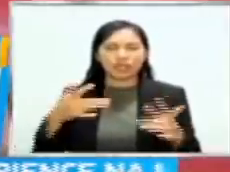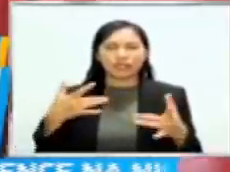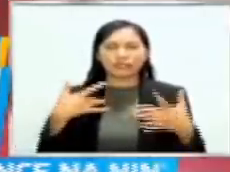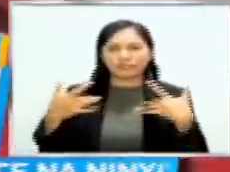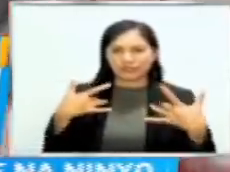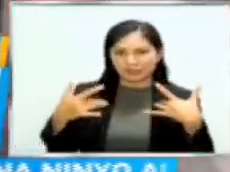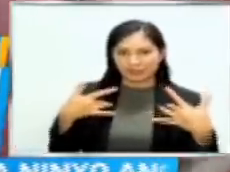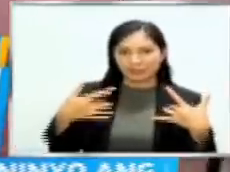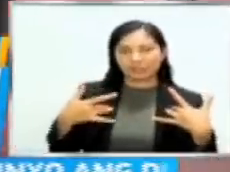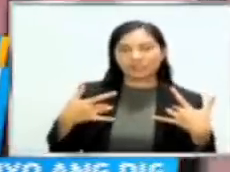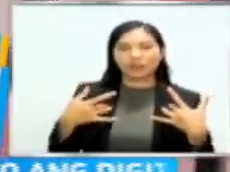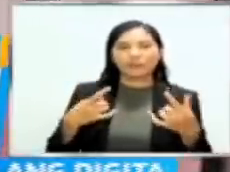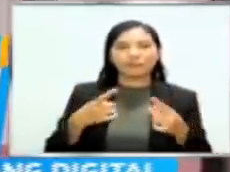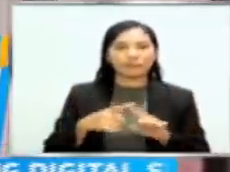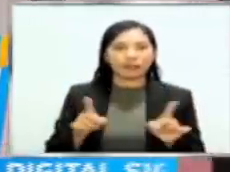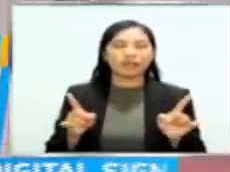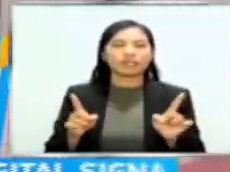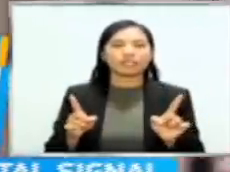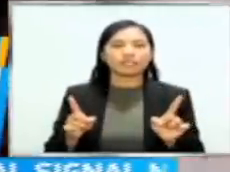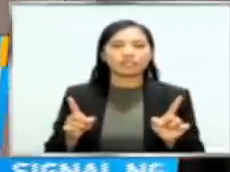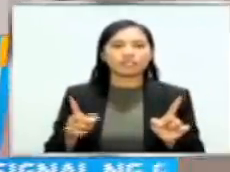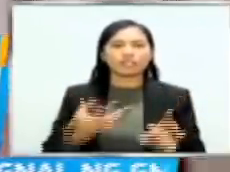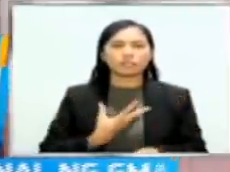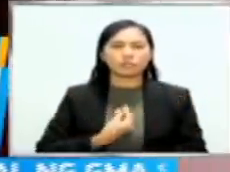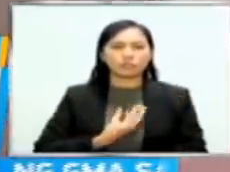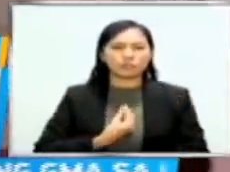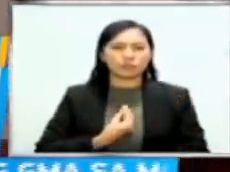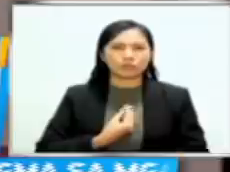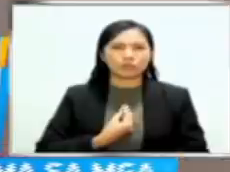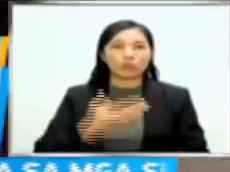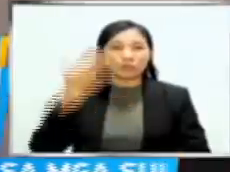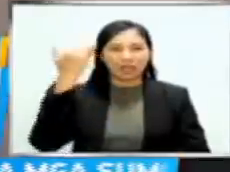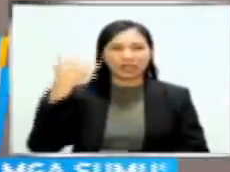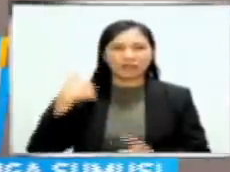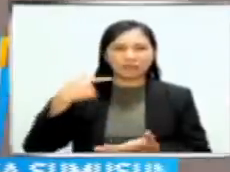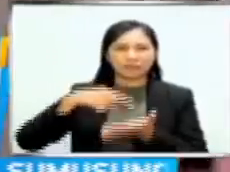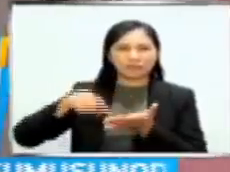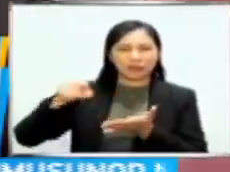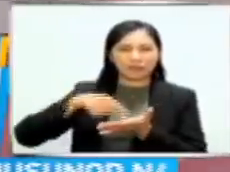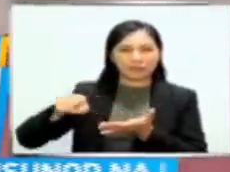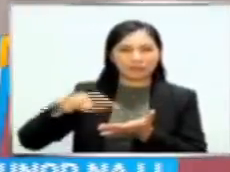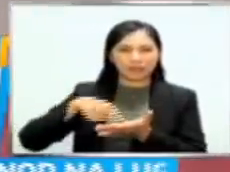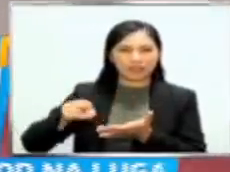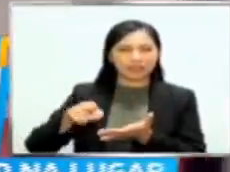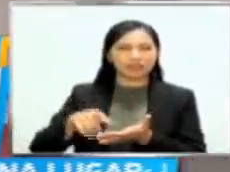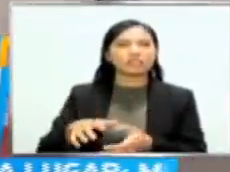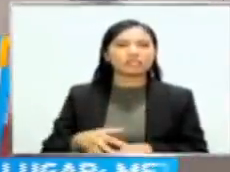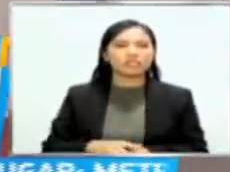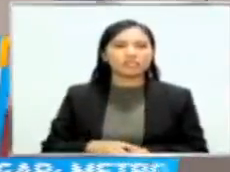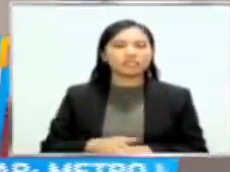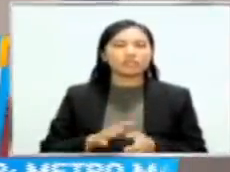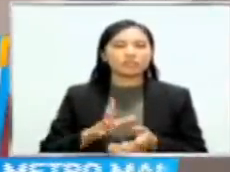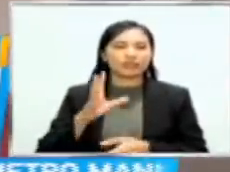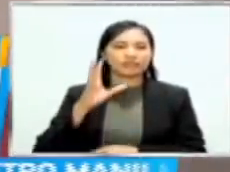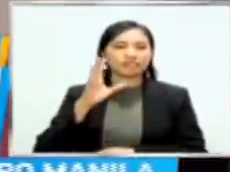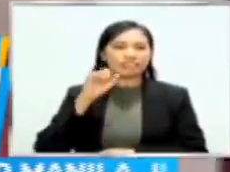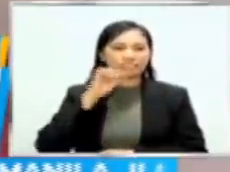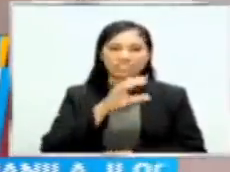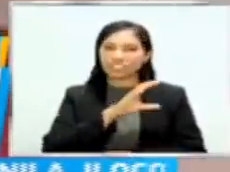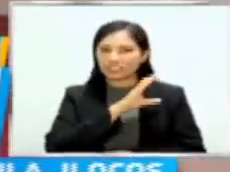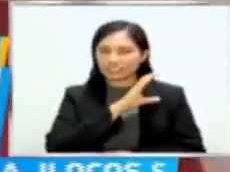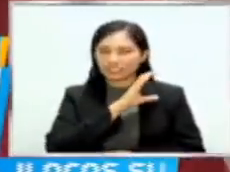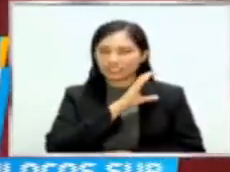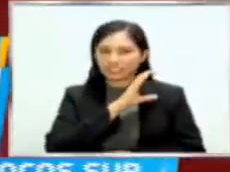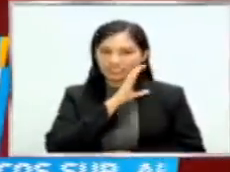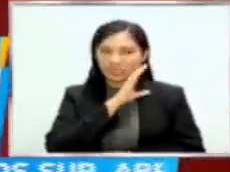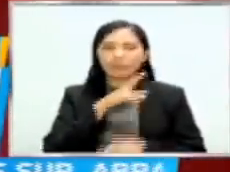pabahay, hindi raw nawawala ang kaba sa buwan ng babayaran. Kahit malapit na siya mag-senior citizen, balak pa rin niya magtrabaho bilang mananahi